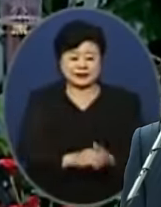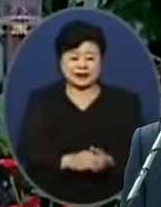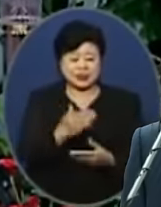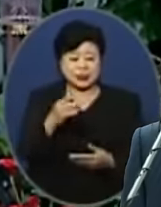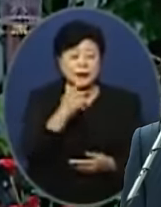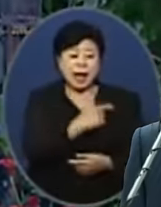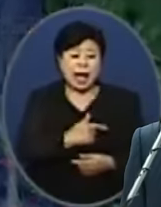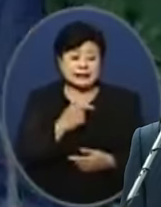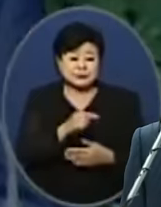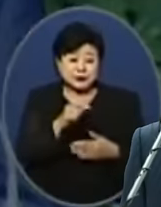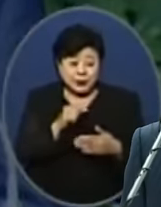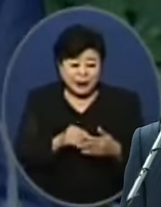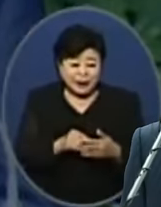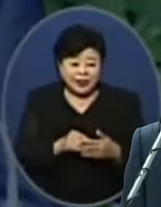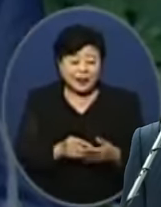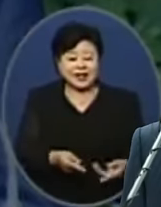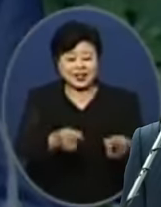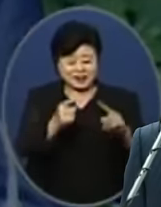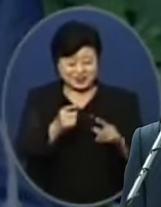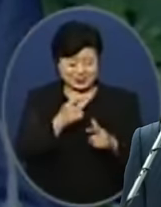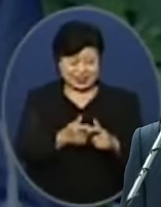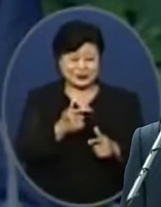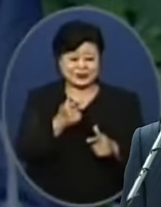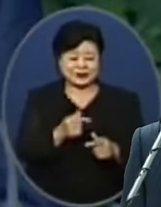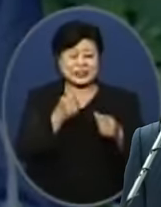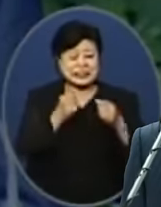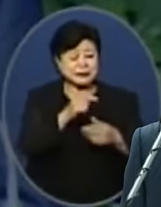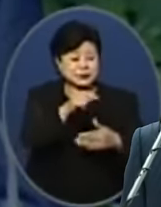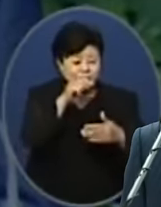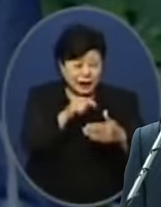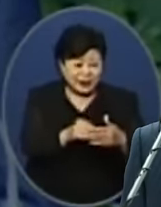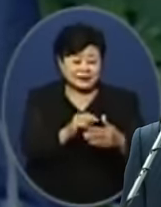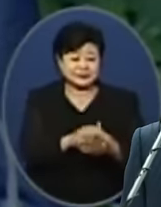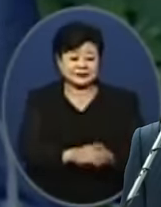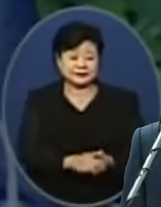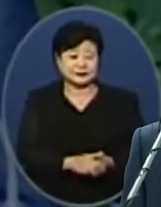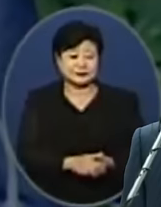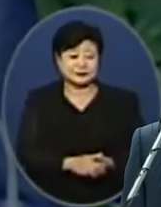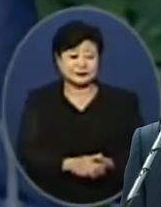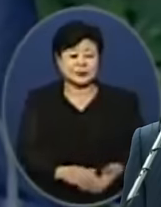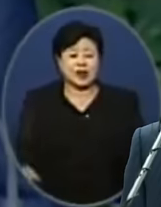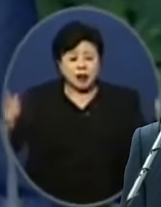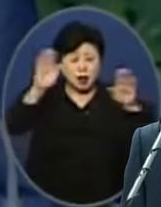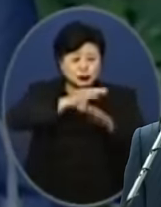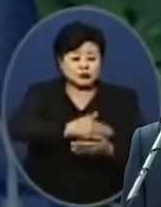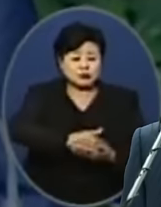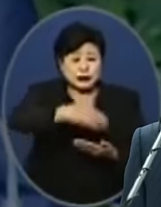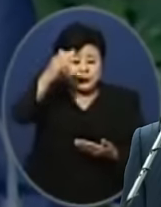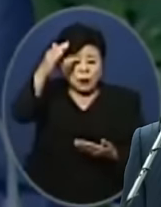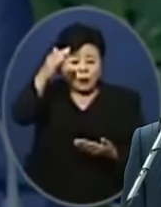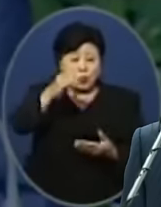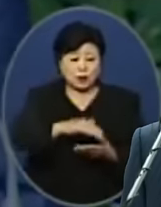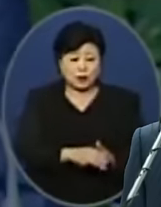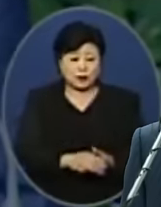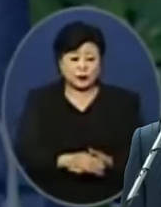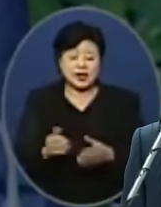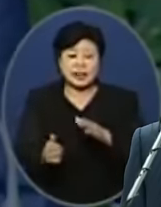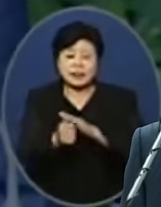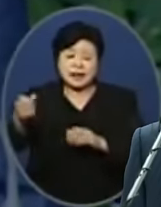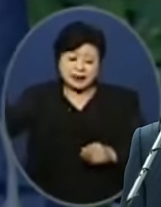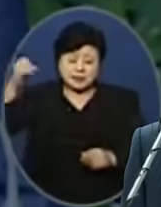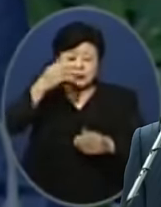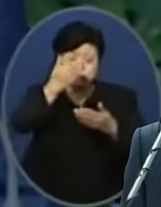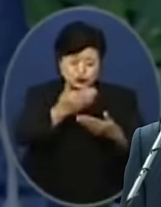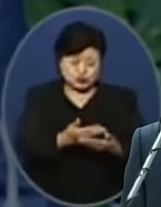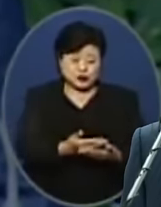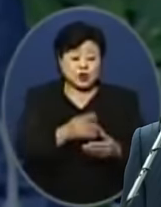여러분 가슴 속에 들어오신 예수님은 여러분의 삶 속에 어두움을 제하고 희망의 빛을